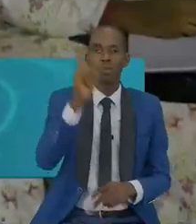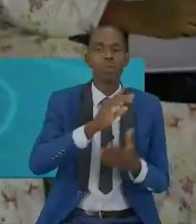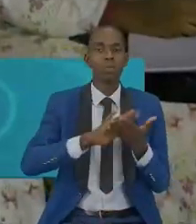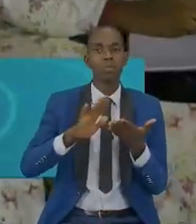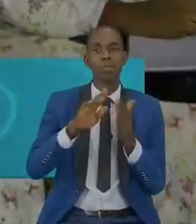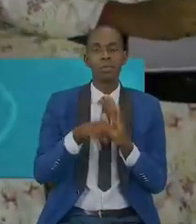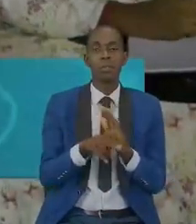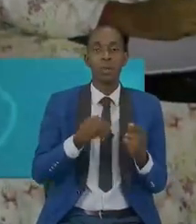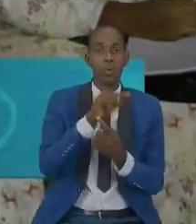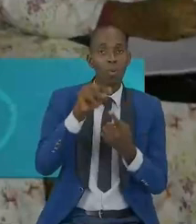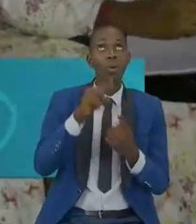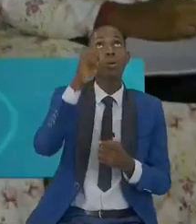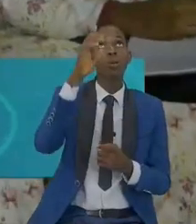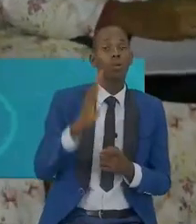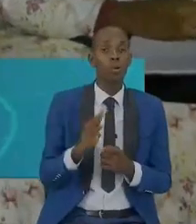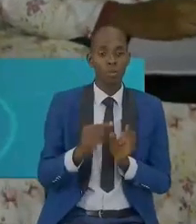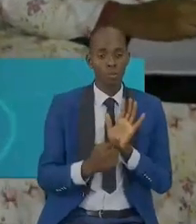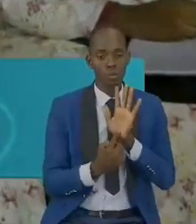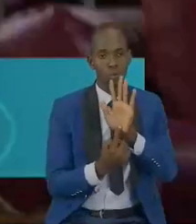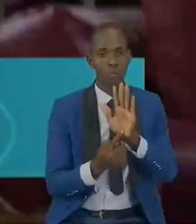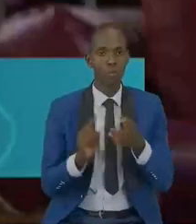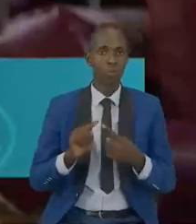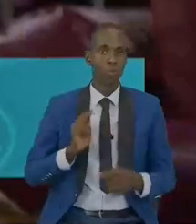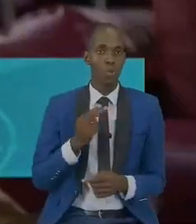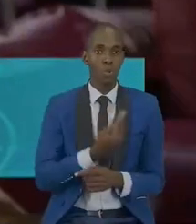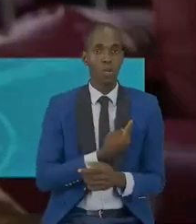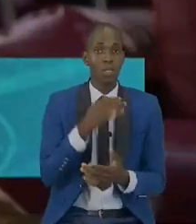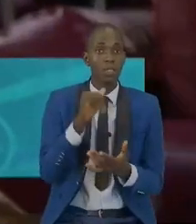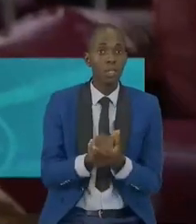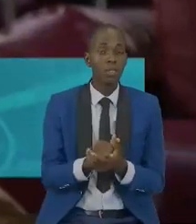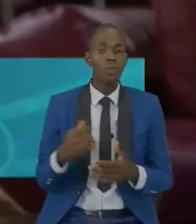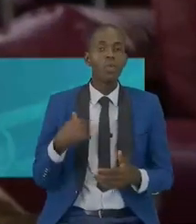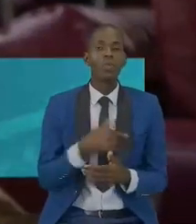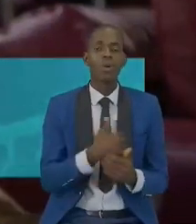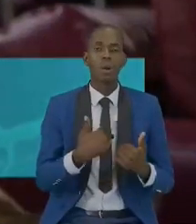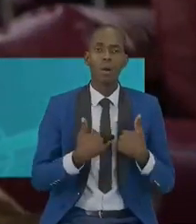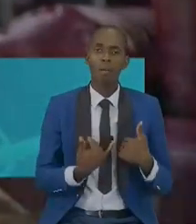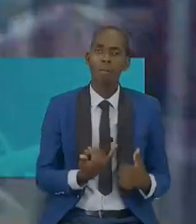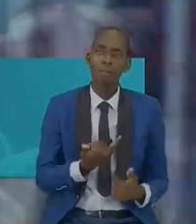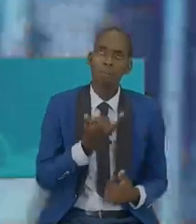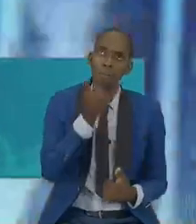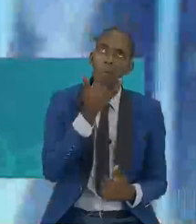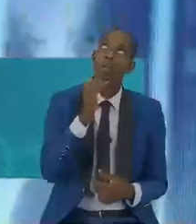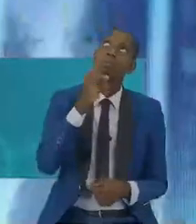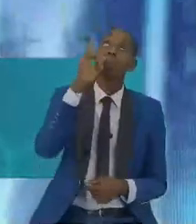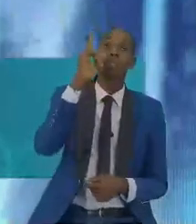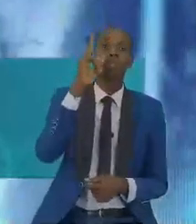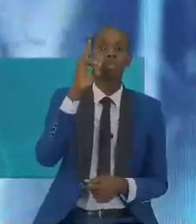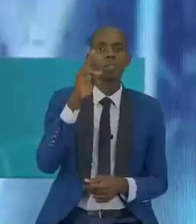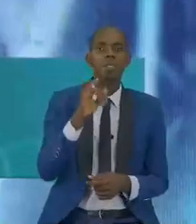Deux, la passion pieuse dans la repentance envers le pardon assuré.